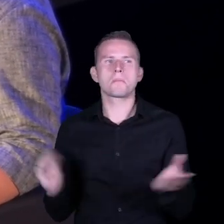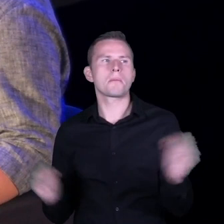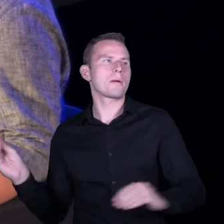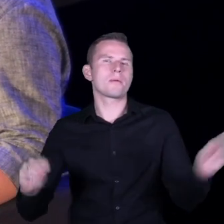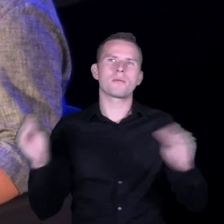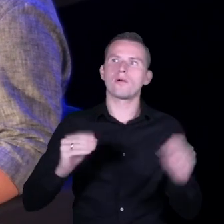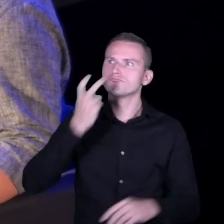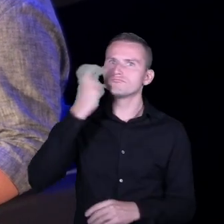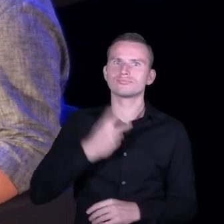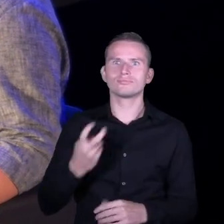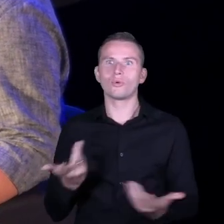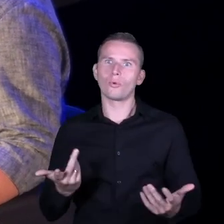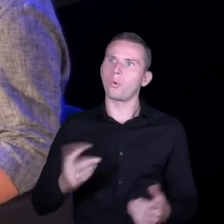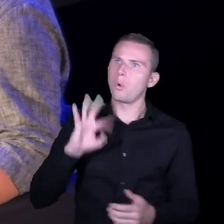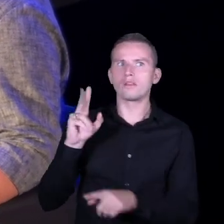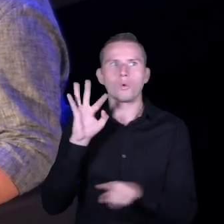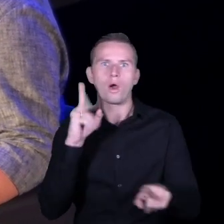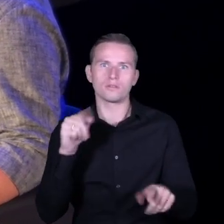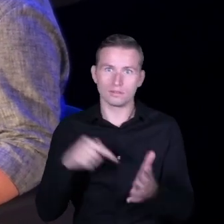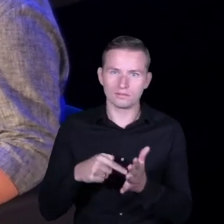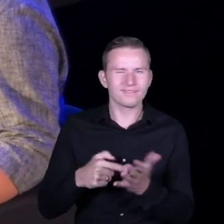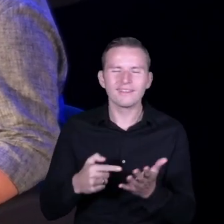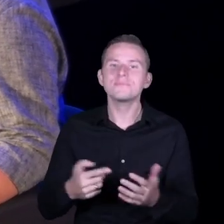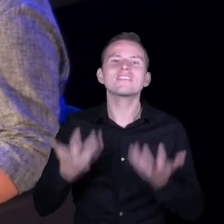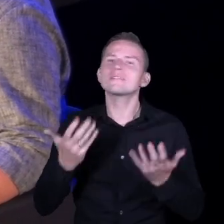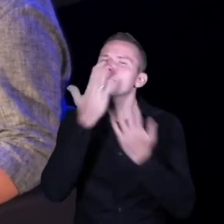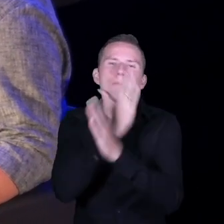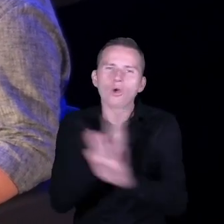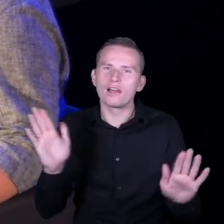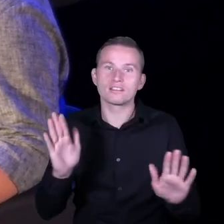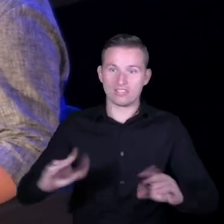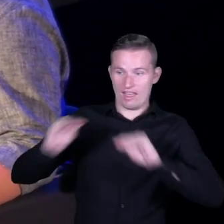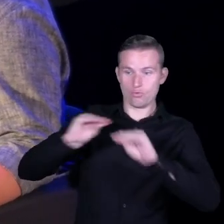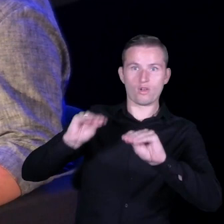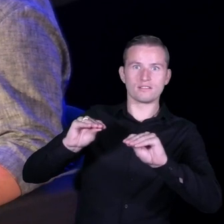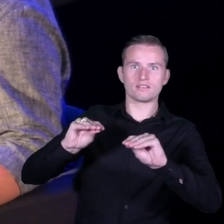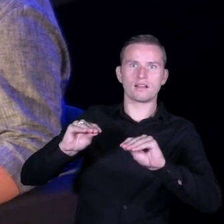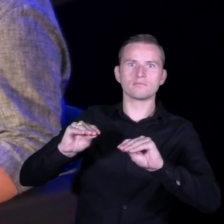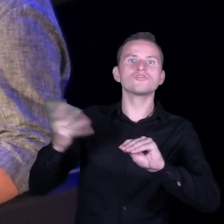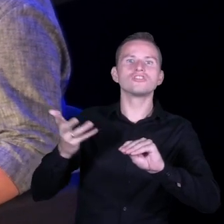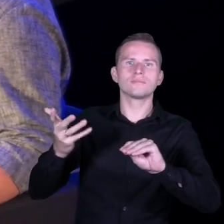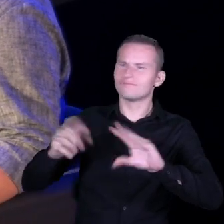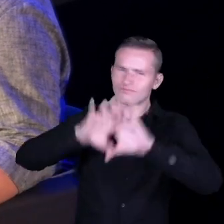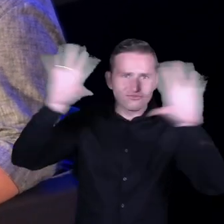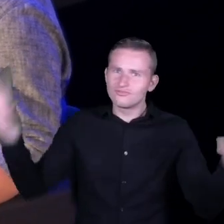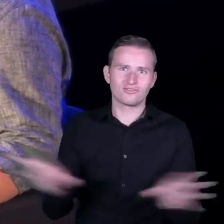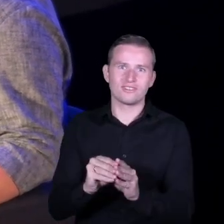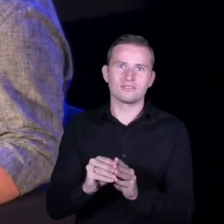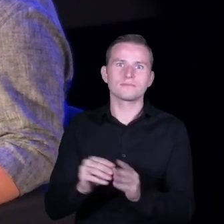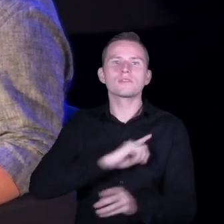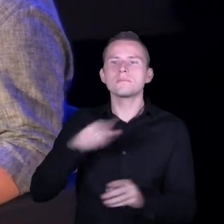zachęcająco, ale po to, żeby pokazać, że edukacja jest wszędzie. A więc stworzyliśmy strefę odpoczynku,